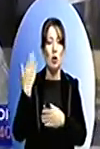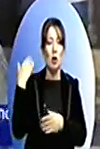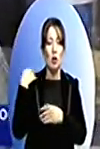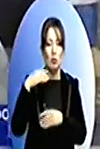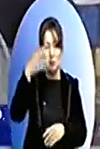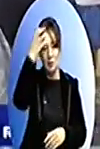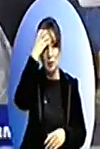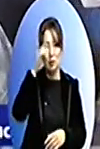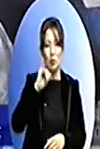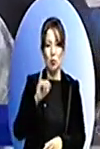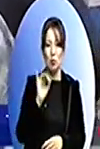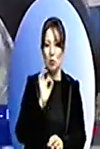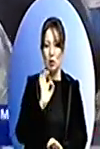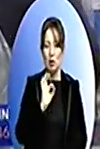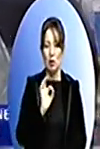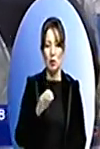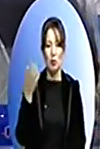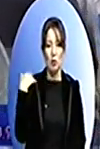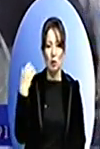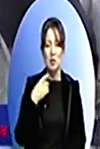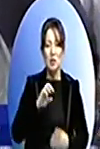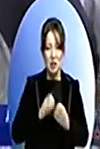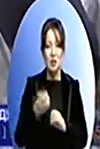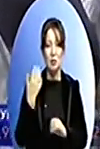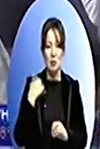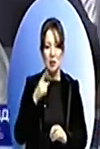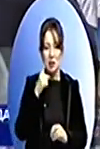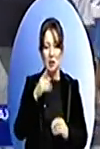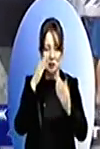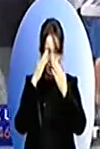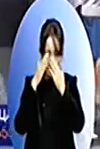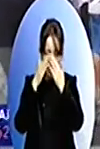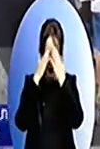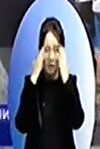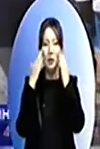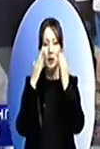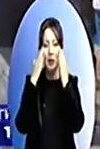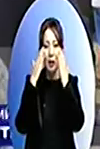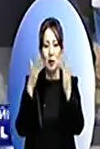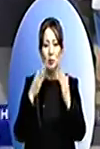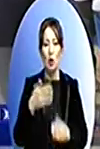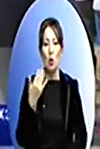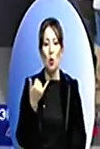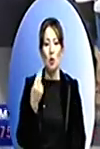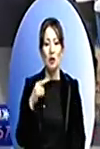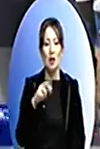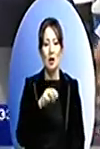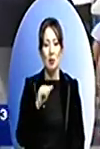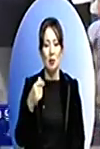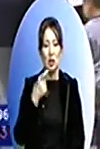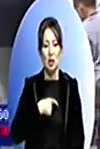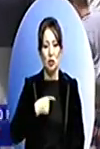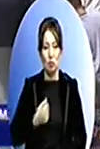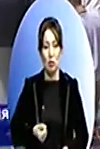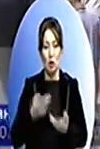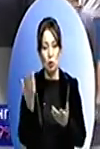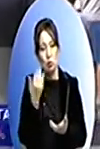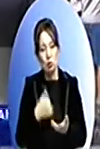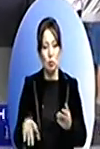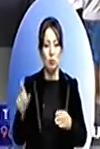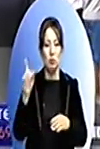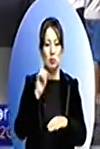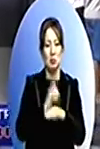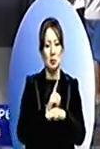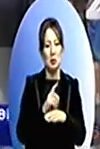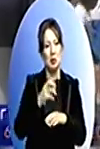шиг. Тухайл хийвэл хийчих лээсэн. А би нэг юм бол бас салгахч байгаа хэлчих заяа юу гэхээр Ондрмаг шон гараад нэр дорн тавьсан. Бас үний одоо энэ засгийн газар